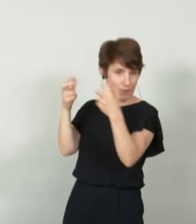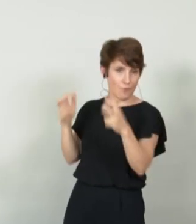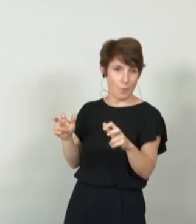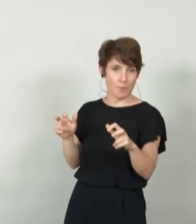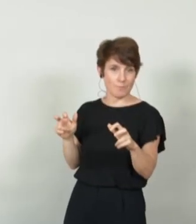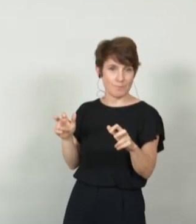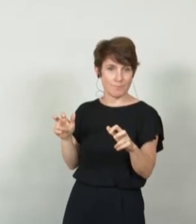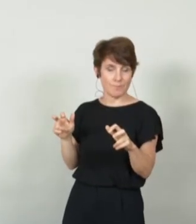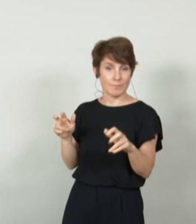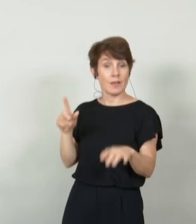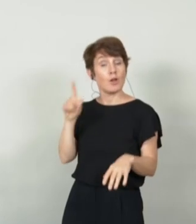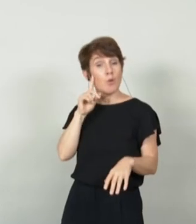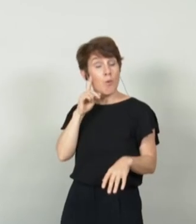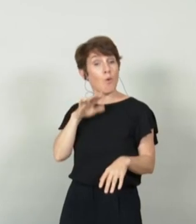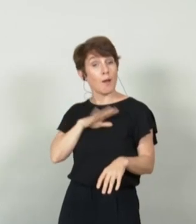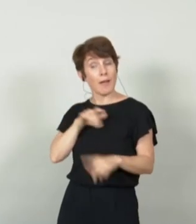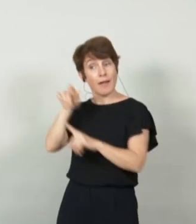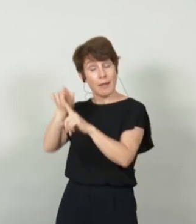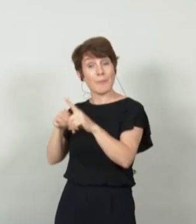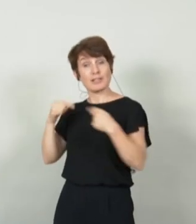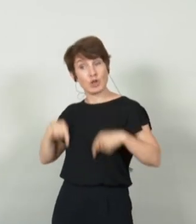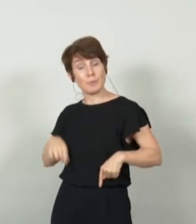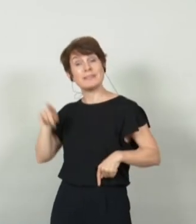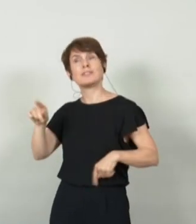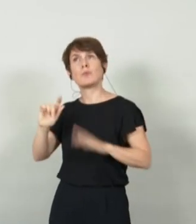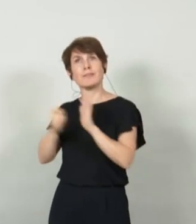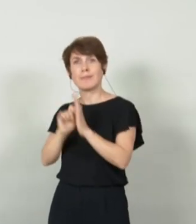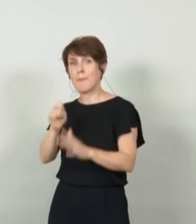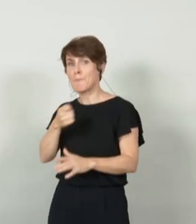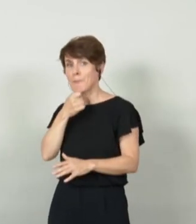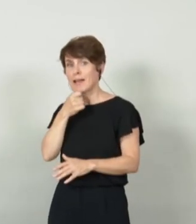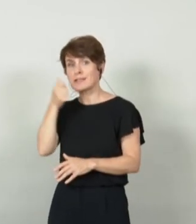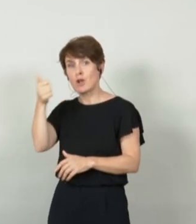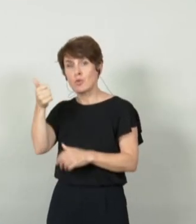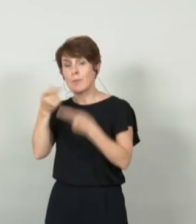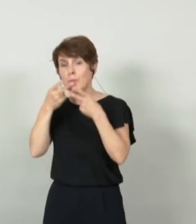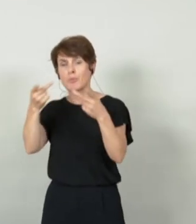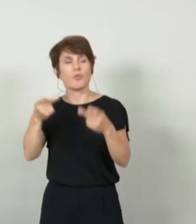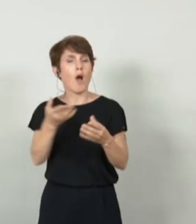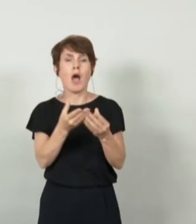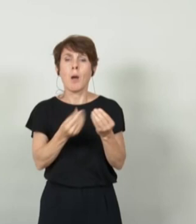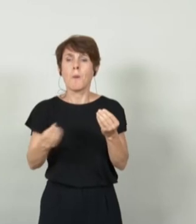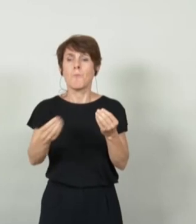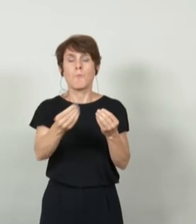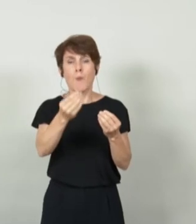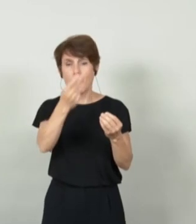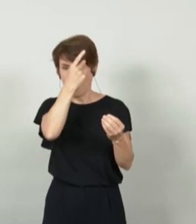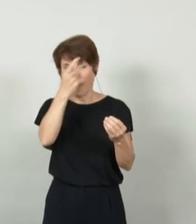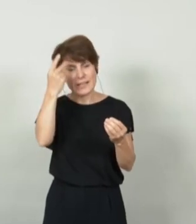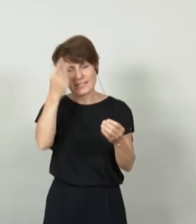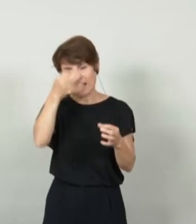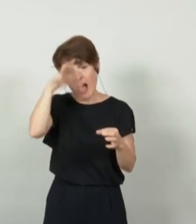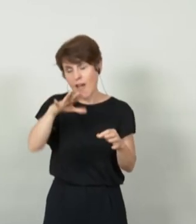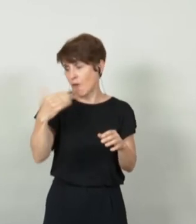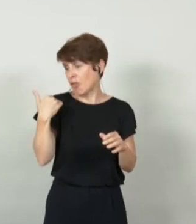les propos de ce ministre en mars je le rappelle les propos le peuple palestinien est une invention de moins de 100 ans